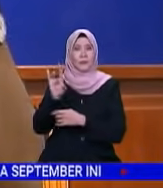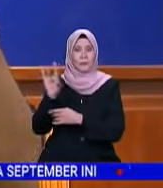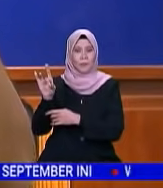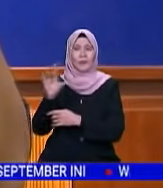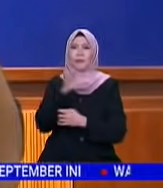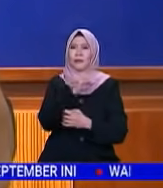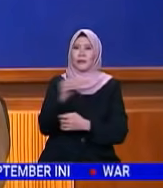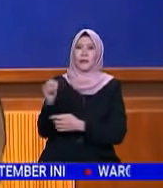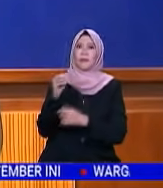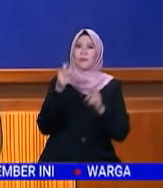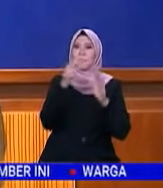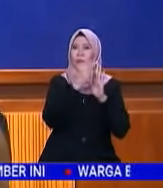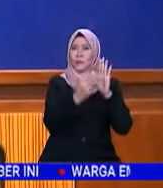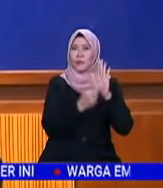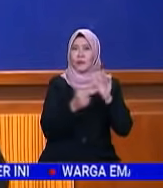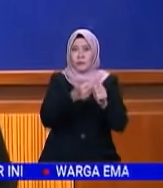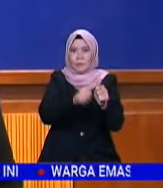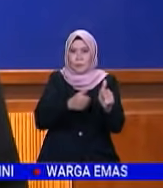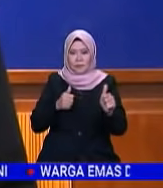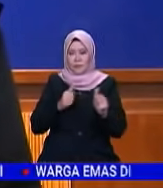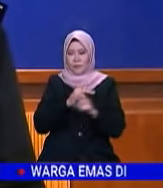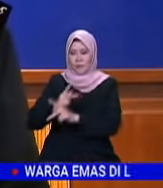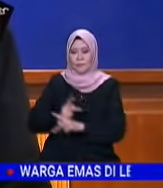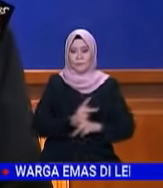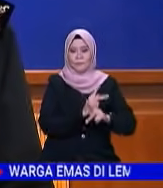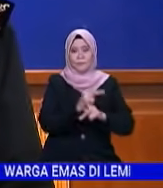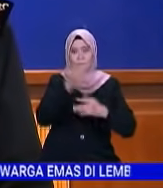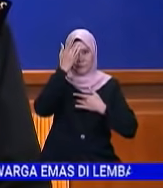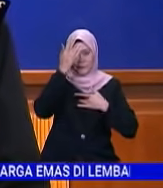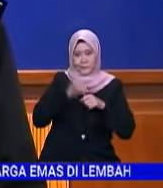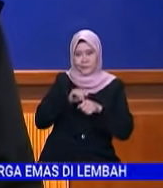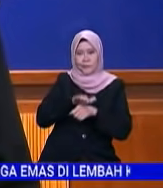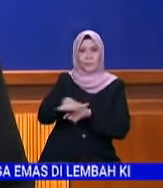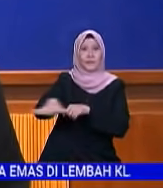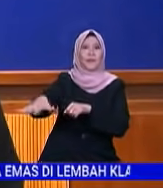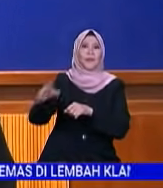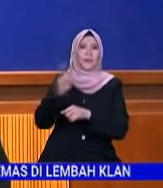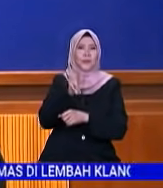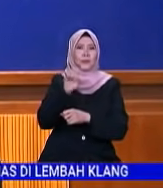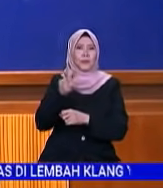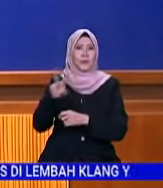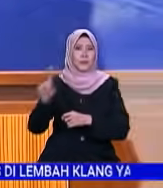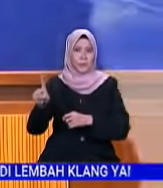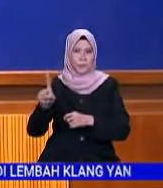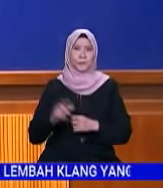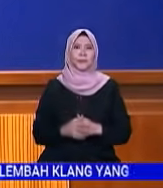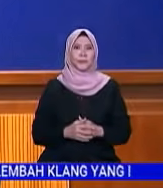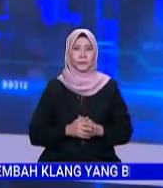dan Peraturan-Peraturan Pencegahan dan Pengawalan Penyakit Berjangkit 2021.